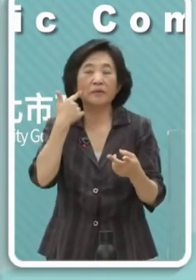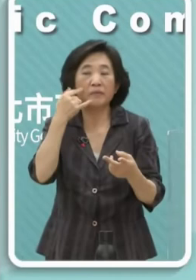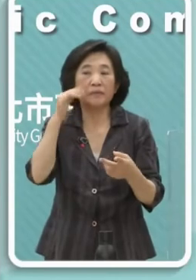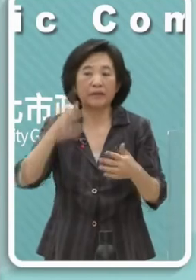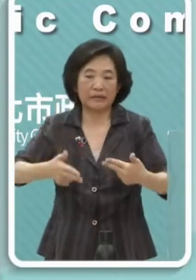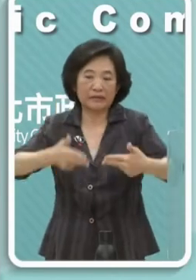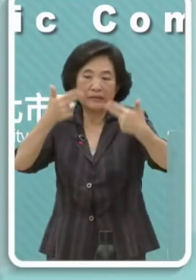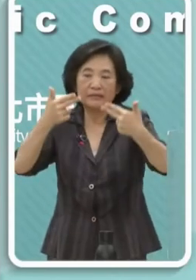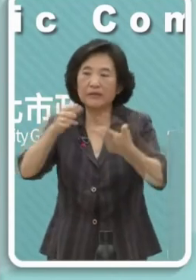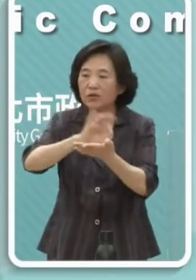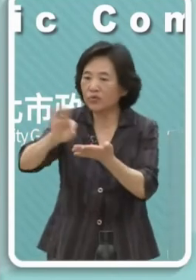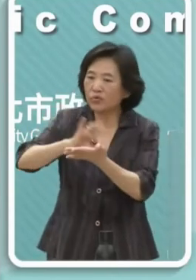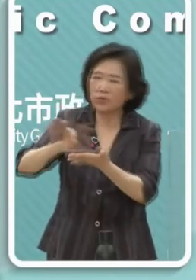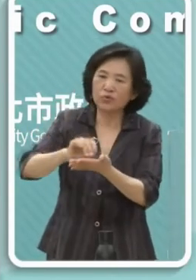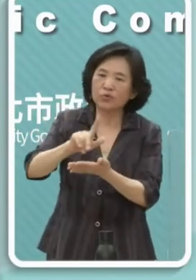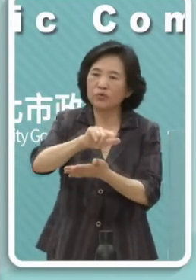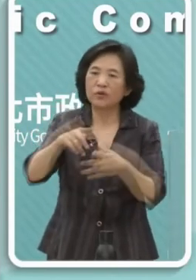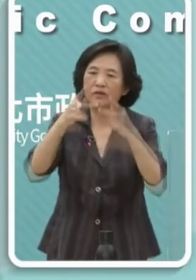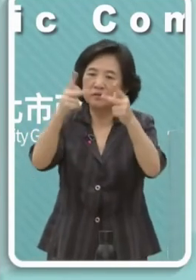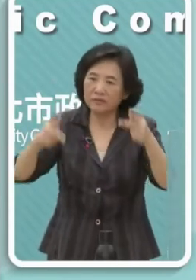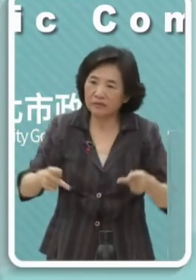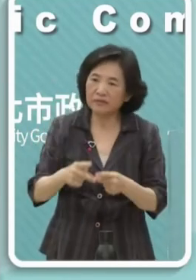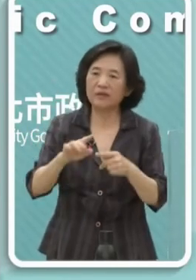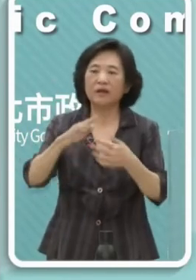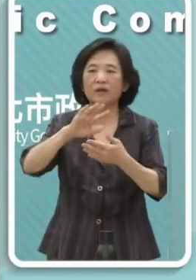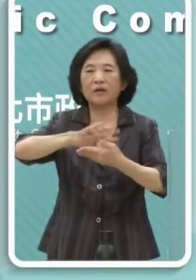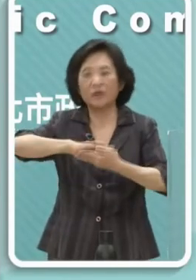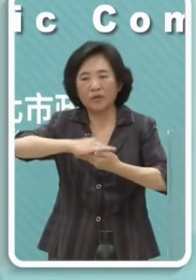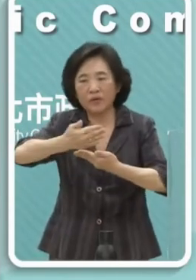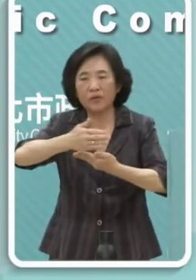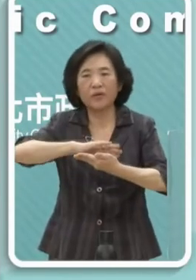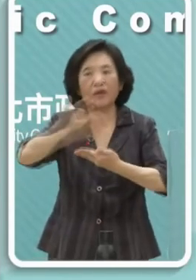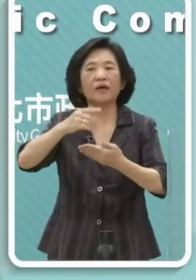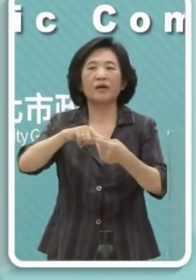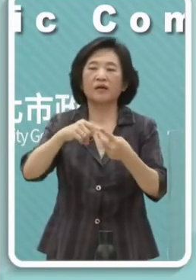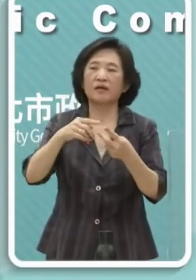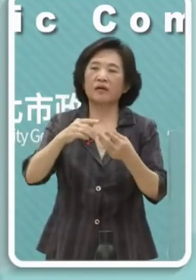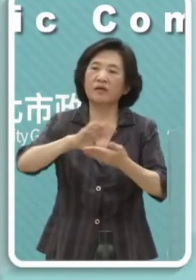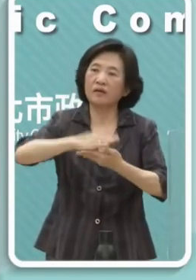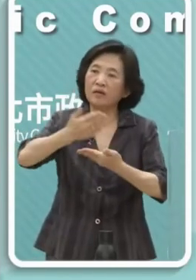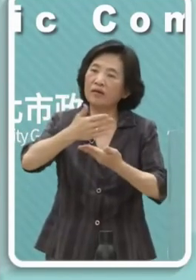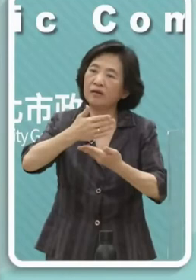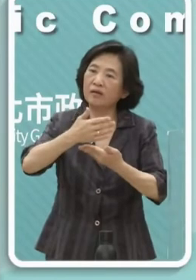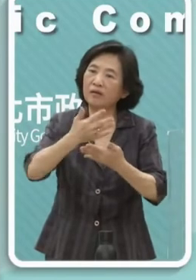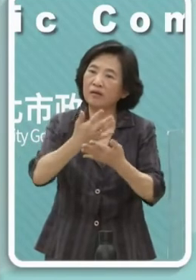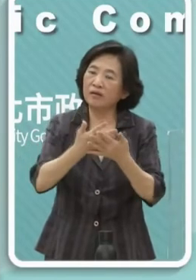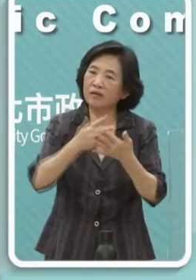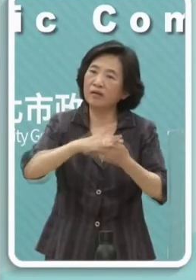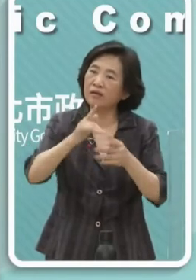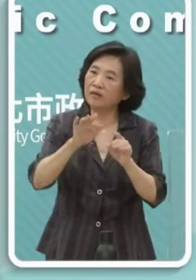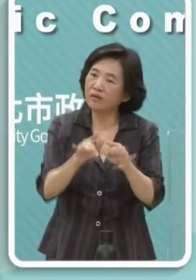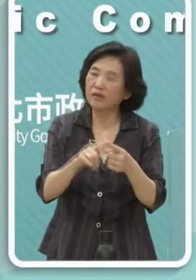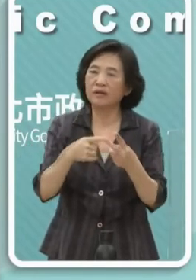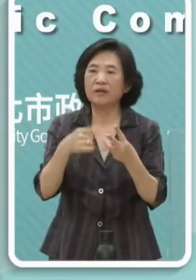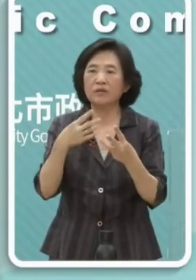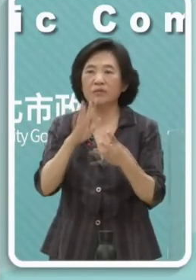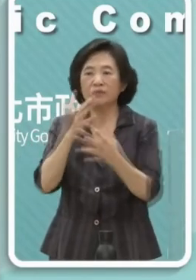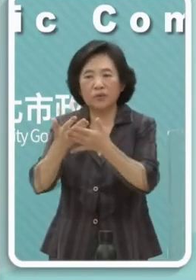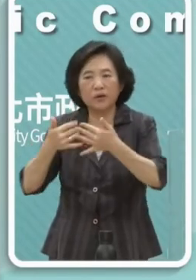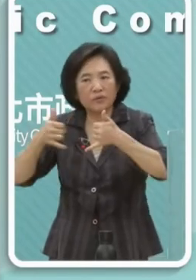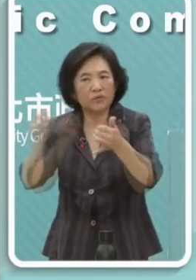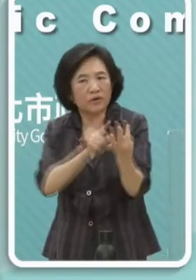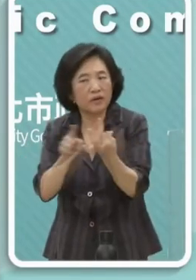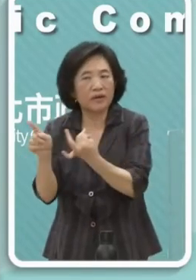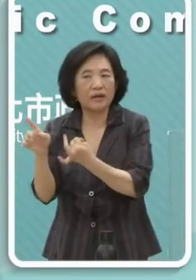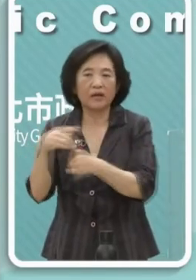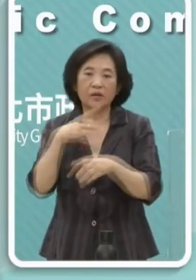的所需要的载具跟这个网络的需求，那我们教育局呢，都会责成学校一定要提